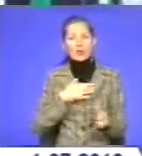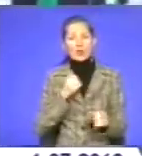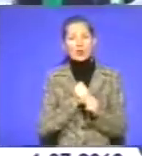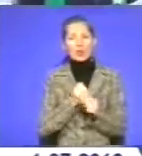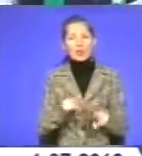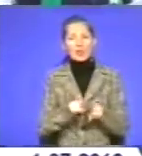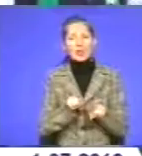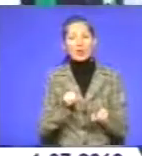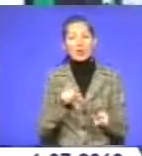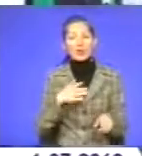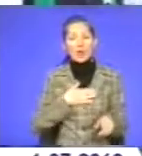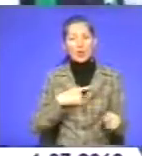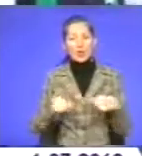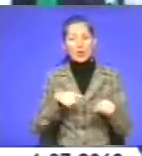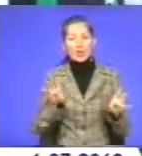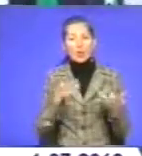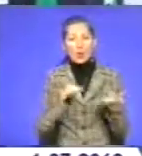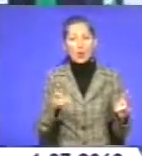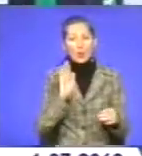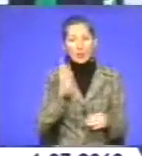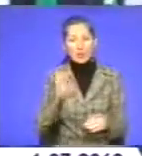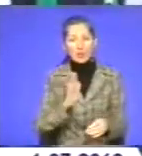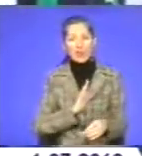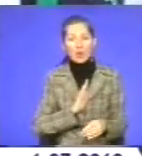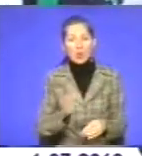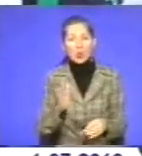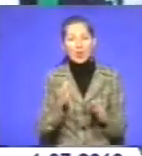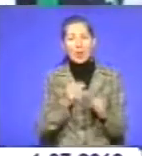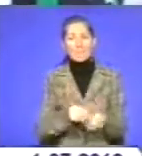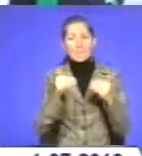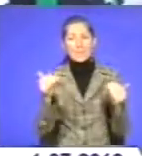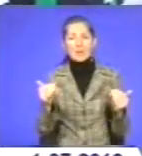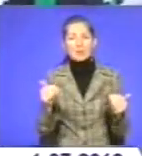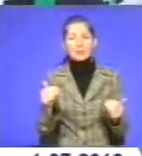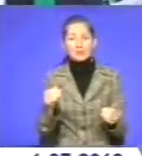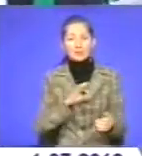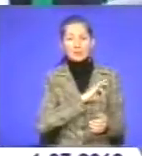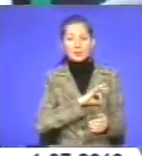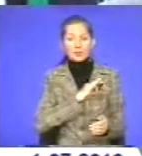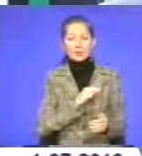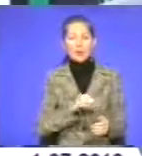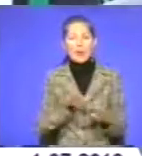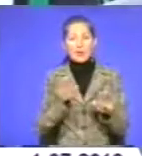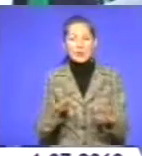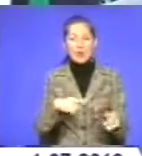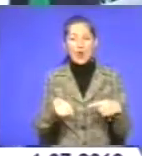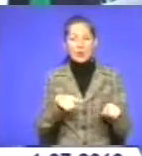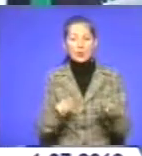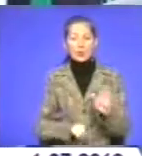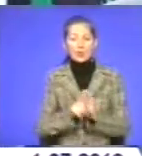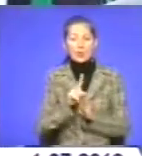так, щоб в нашому футбольному клубі в перспективі були більше вихованців місцевого футболу. Ми розпочинаємо